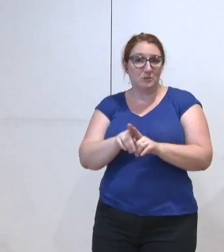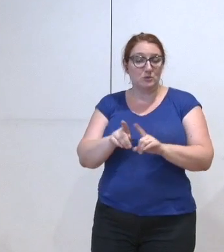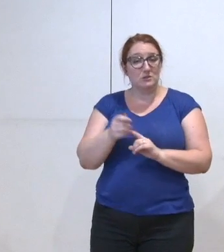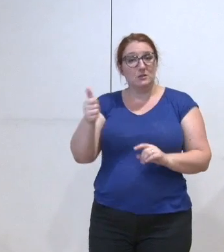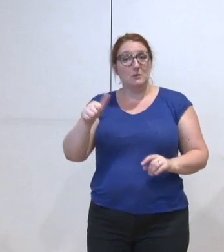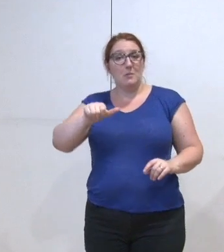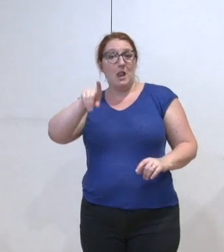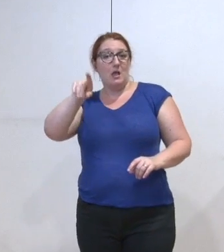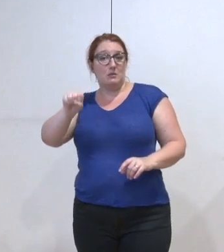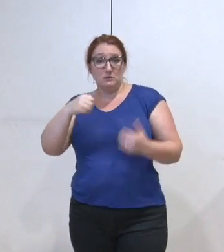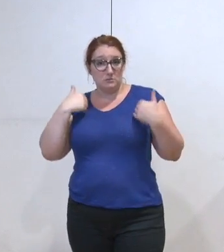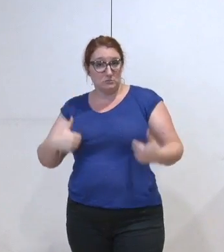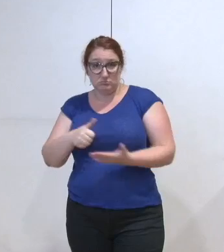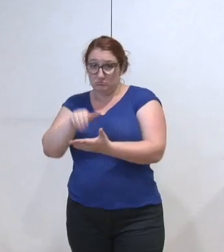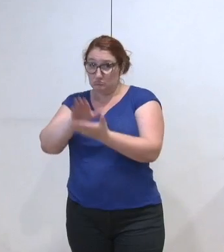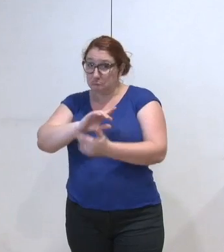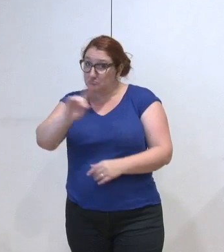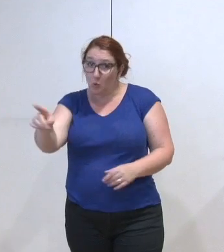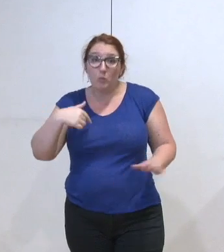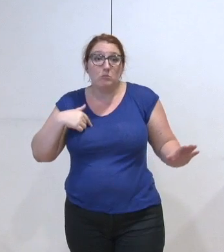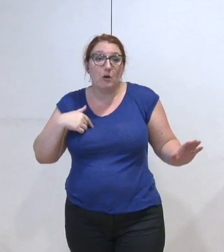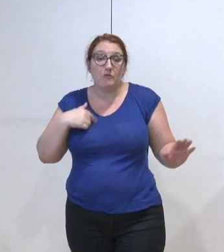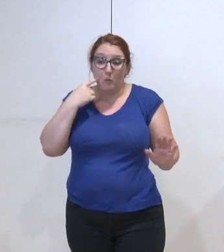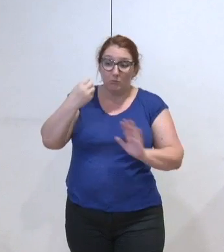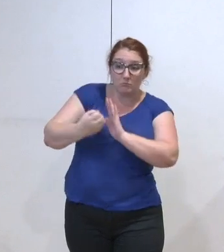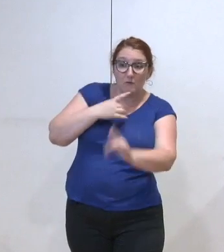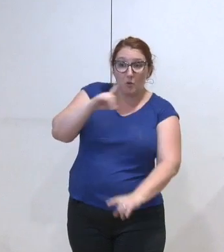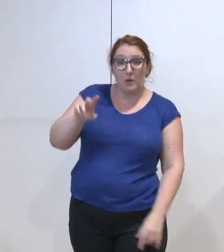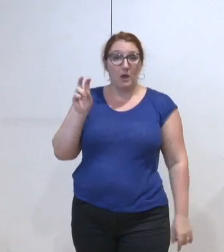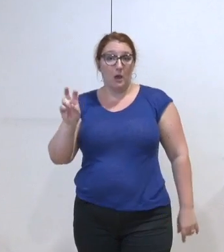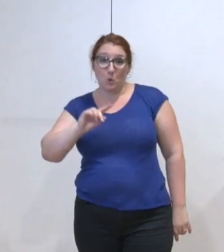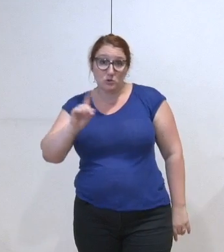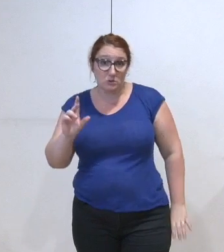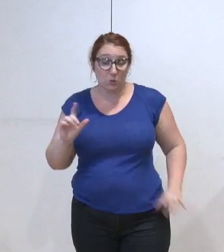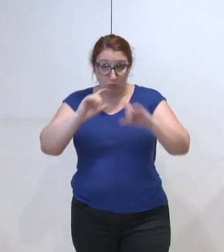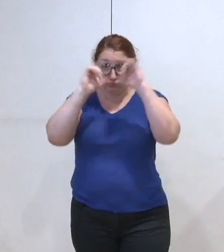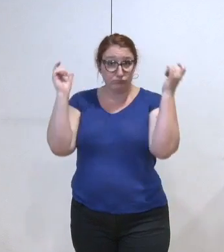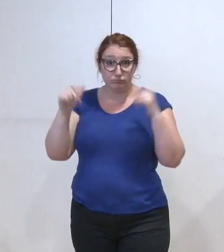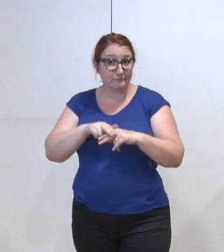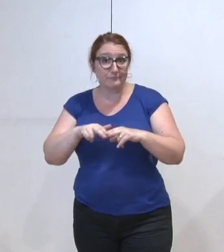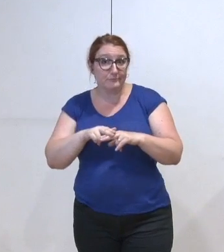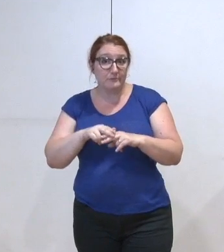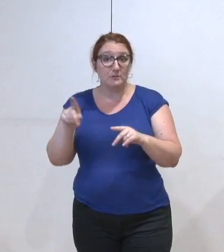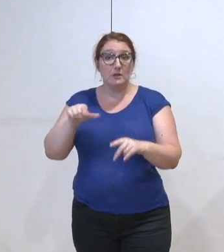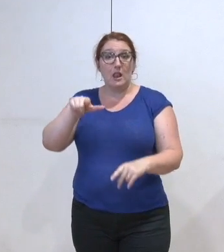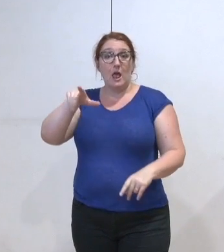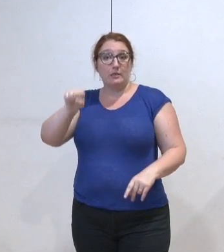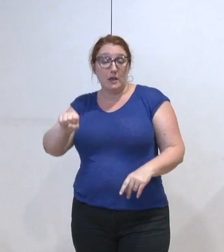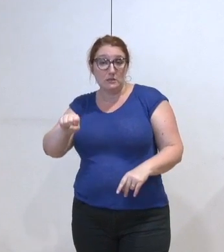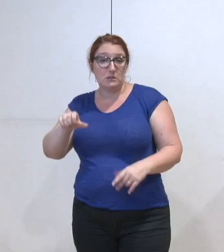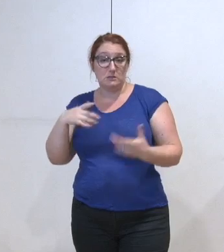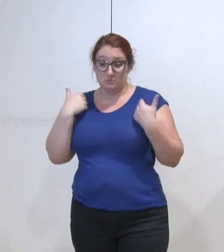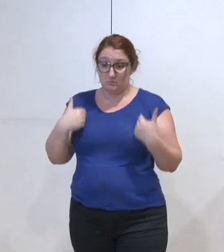laades non plus en tout cas pas ma connaissance donc il ne sont ni écologistes ni adhérent laades